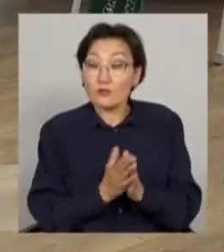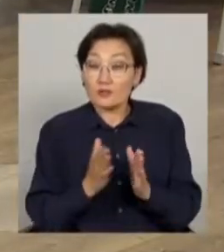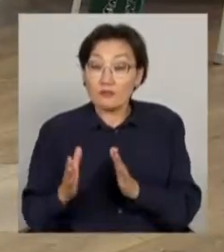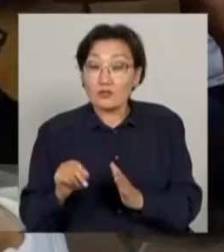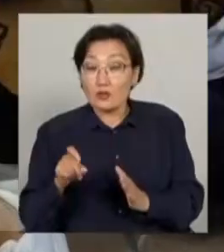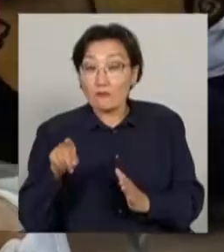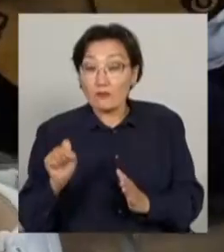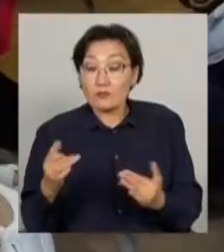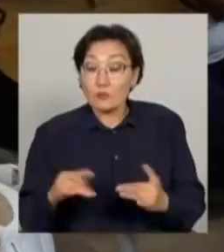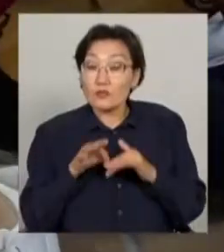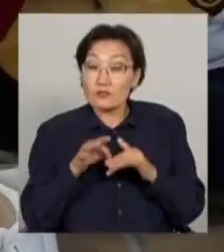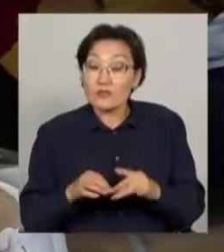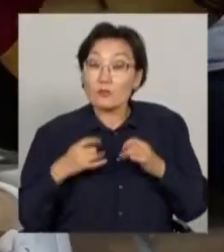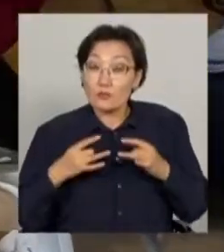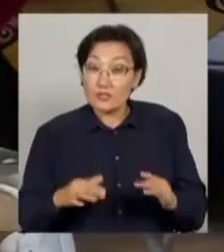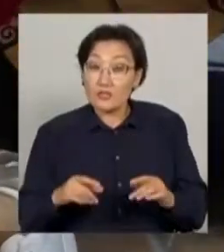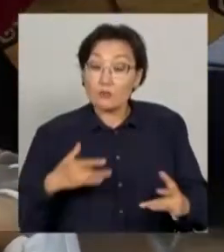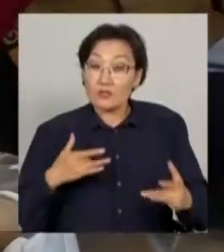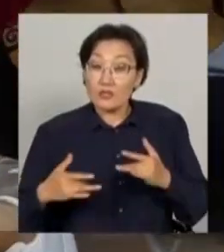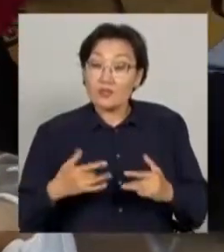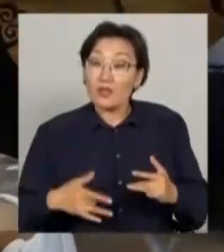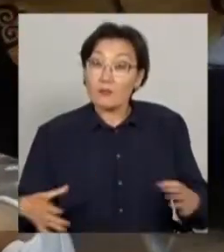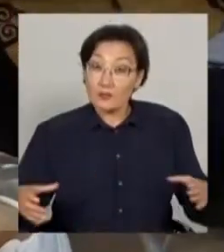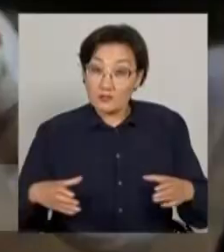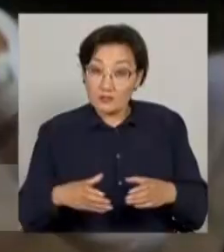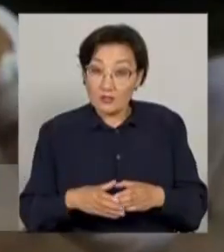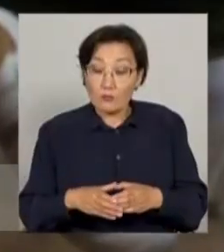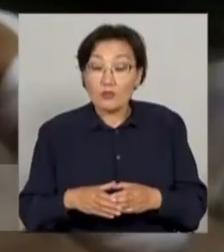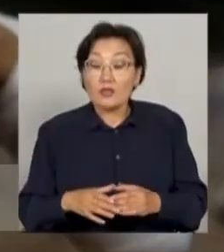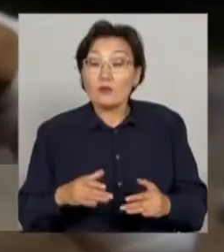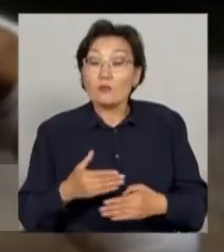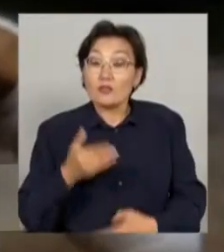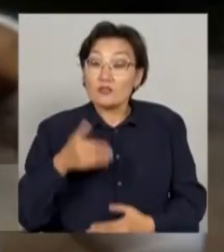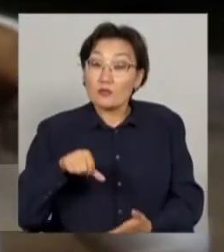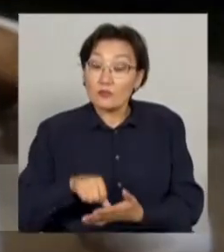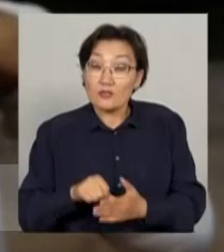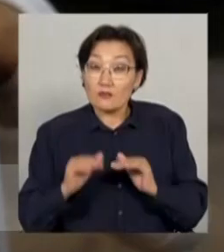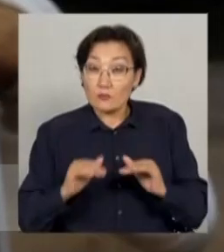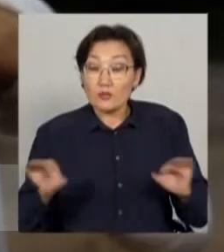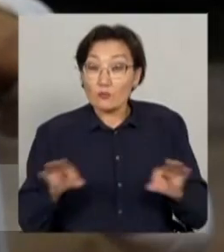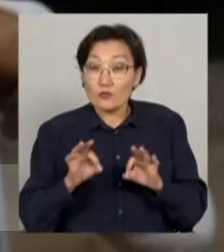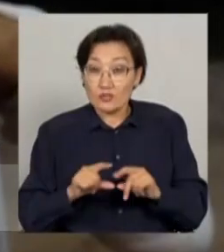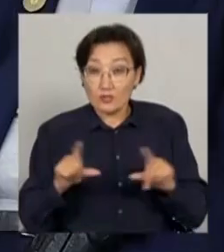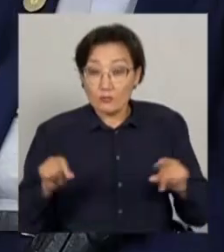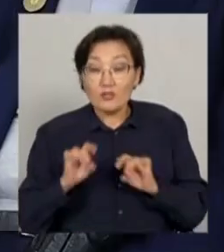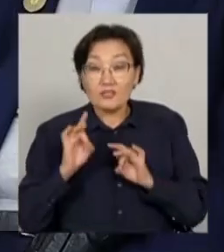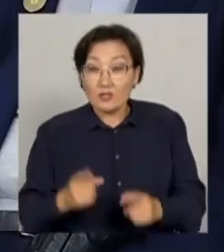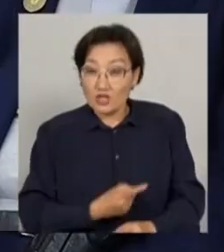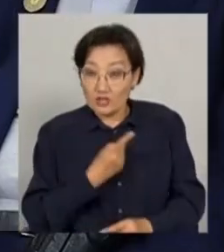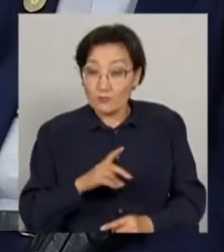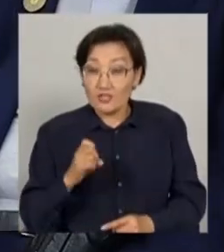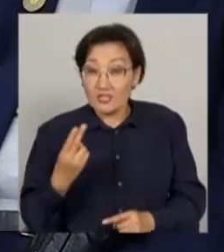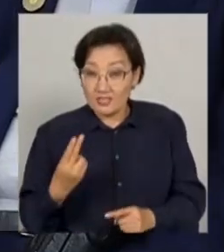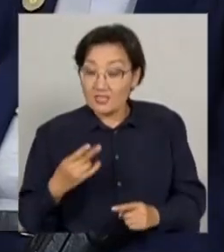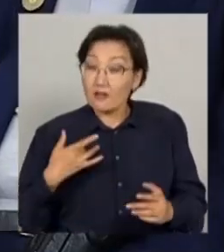имени Чехова сегодня прошел торжественный концерт дамбристов. С импровизированной сцены выступили ученики музыкальных школ и известные мастера